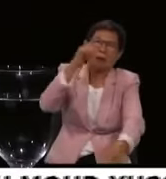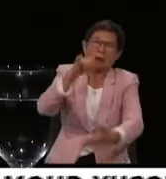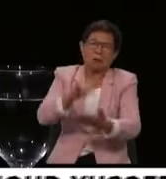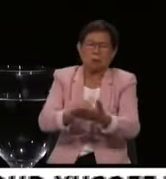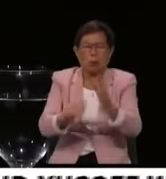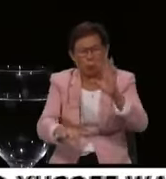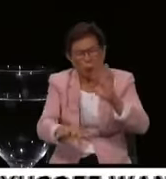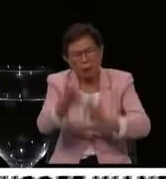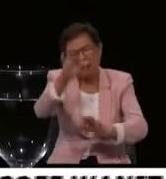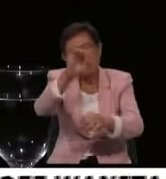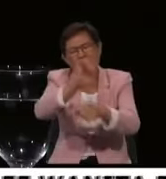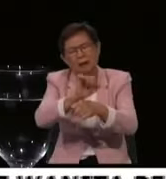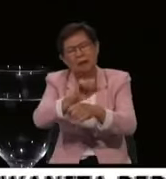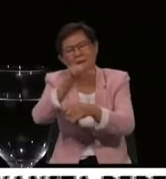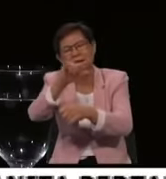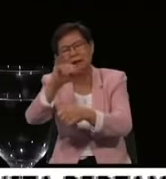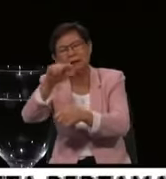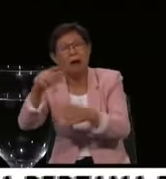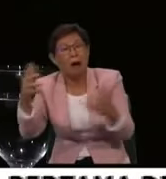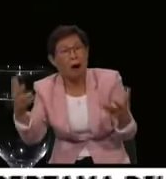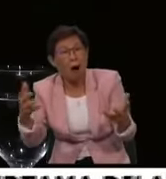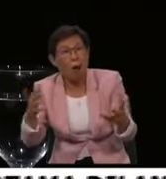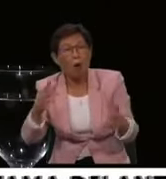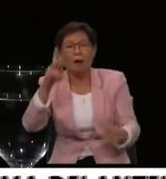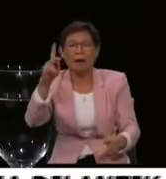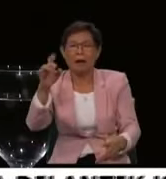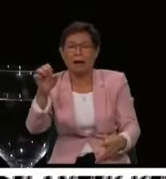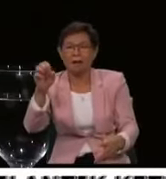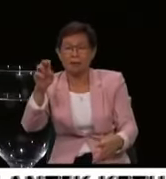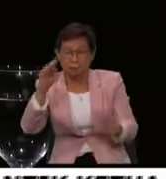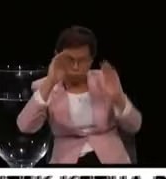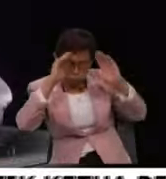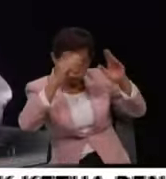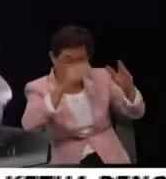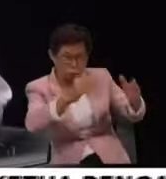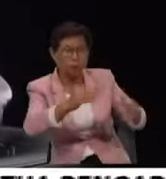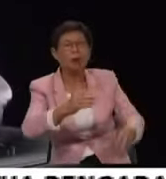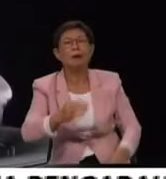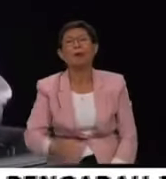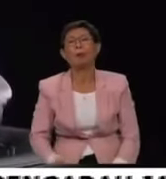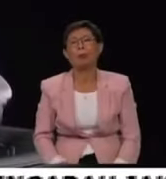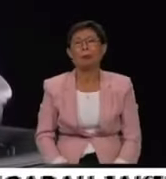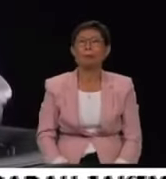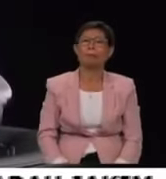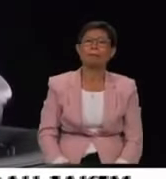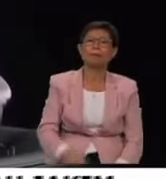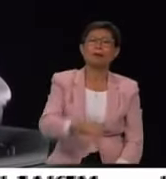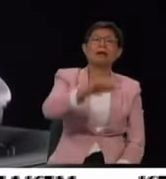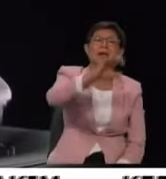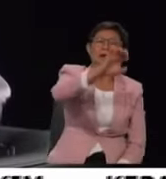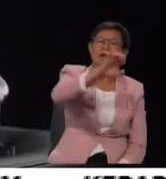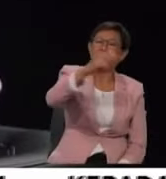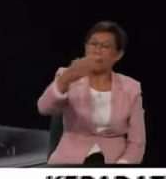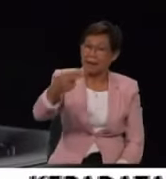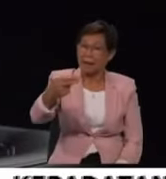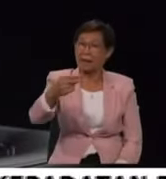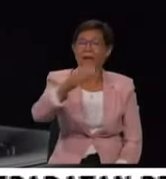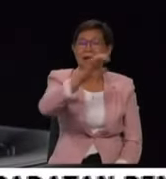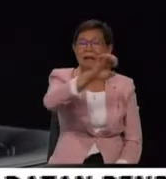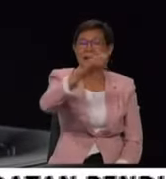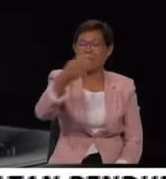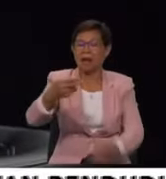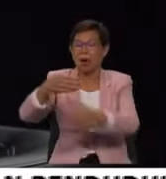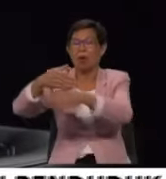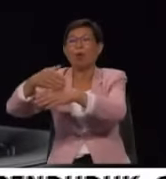pilihan yang mereka ada. Bagaimana Kementerian Semur Manis memberi perhatian kepada ini. Ini kita kita lihat kebetulannya e-haliling ataupun erit